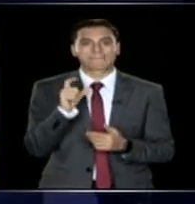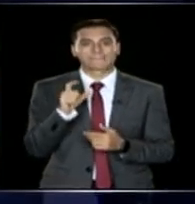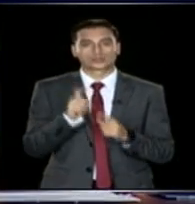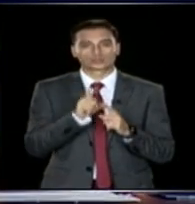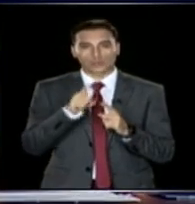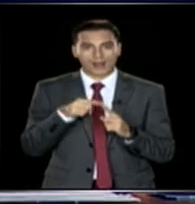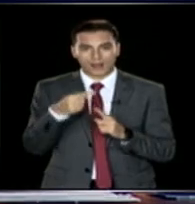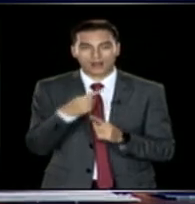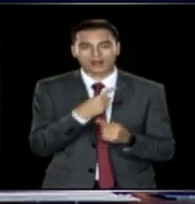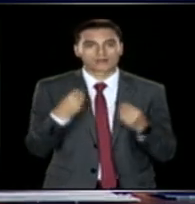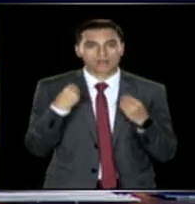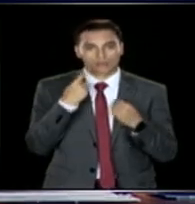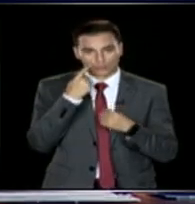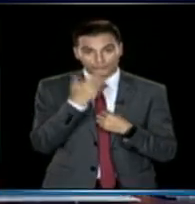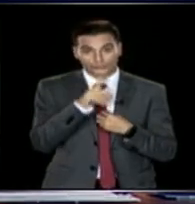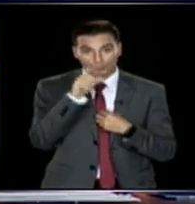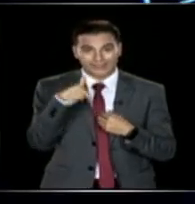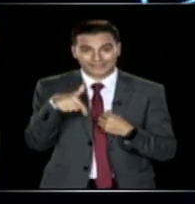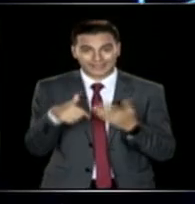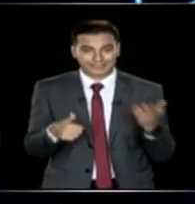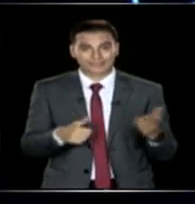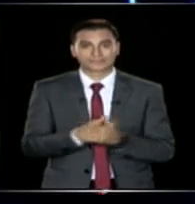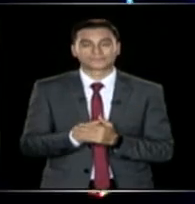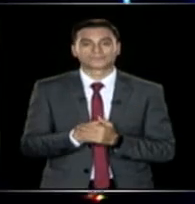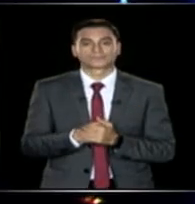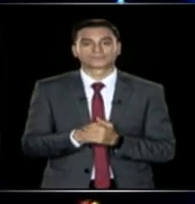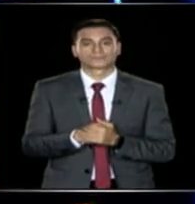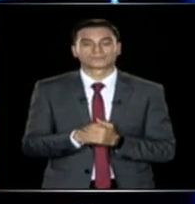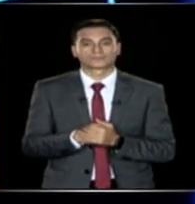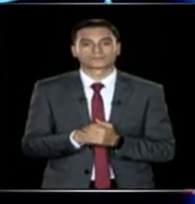رياضة. السؤال السادس،